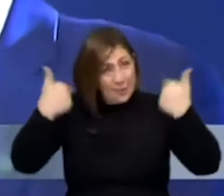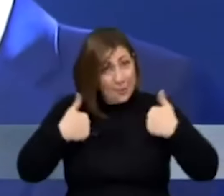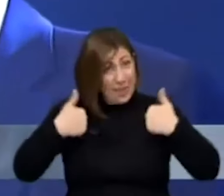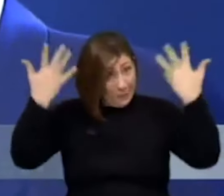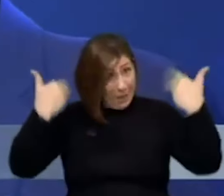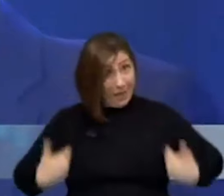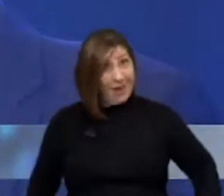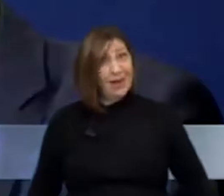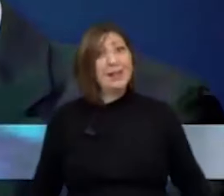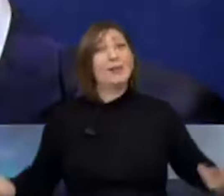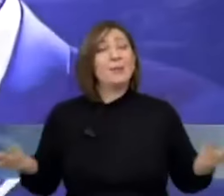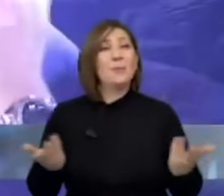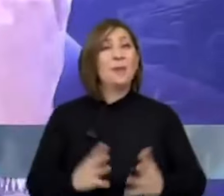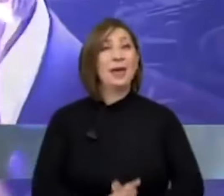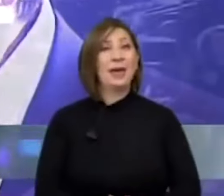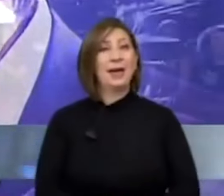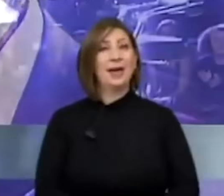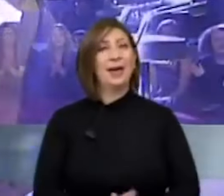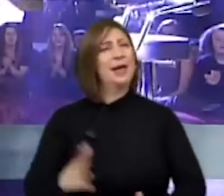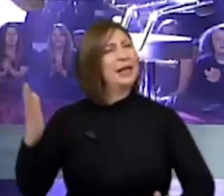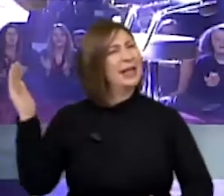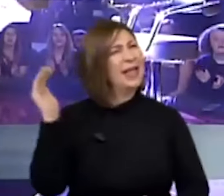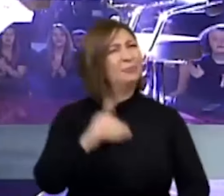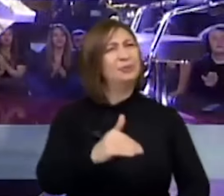diyarlarmış benim halime,